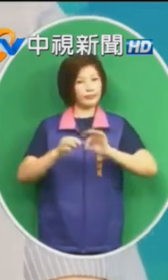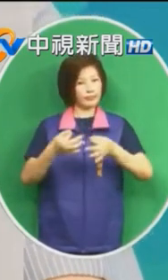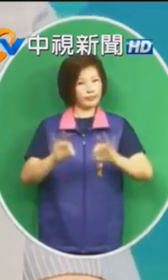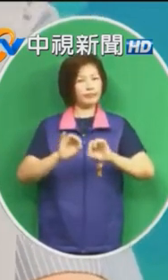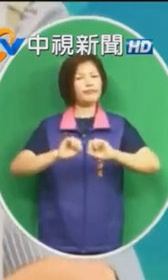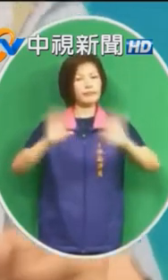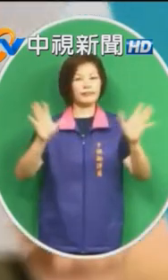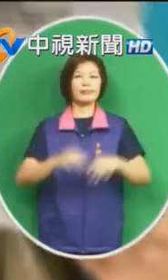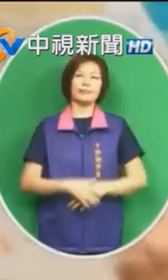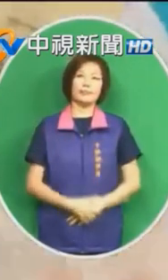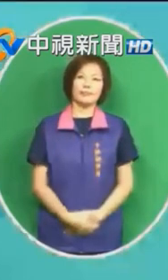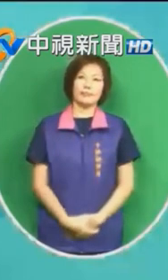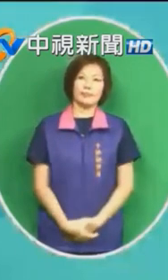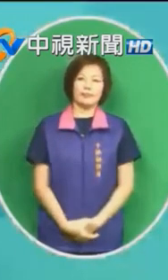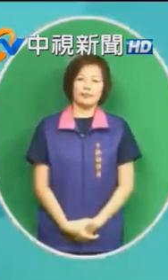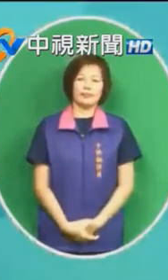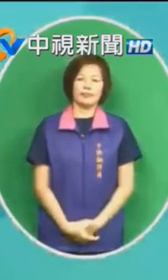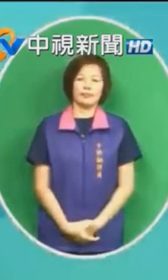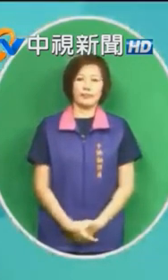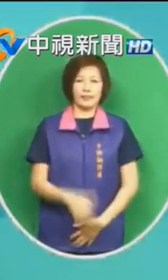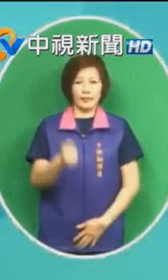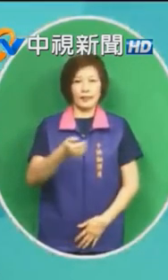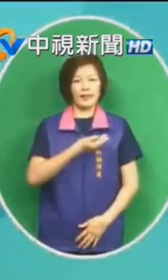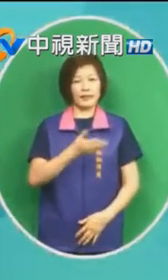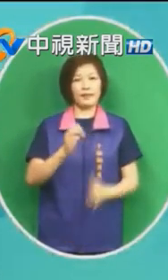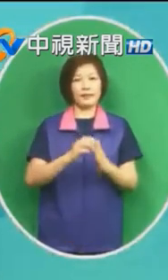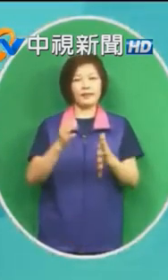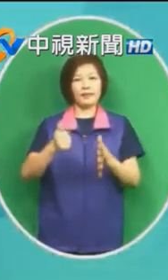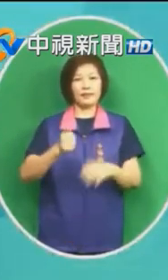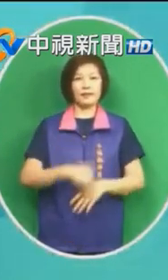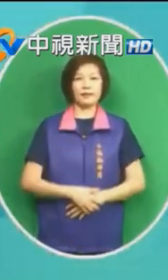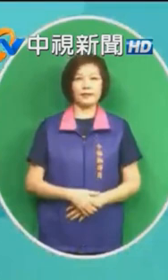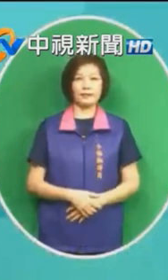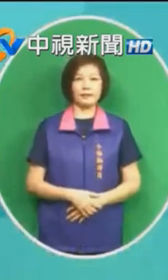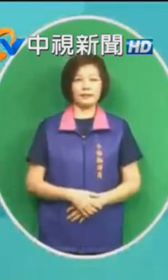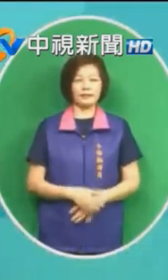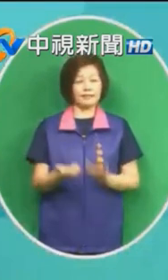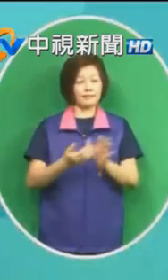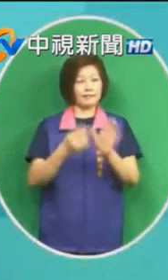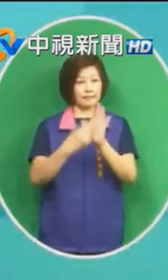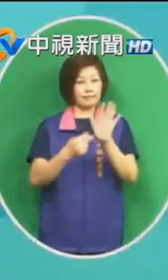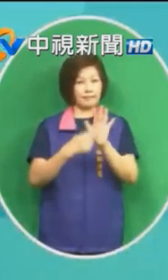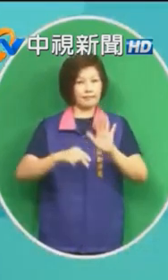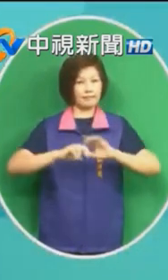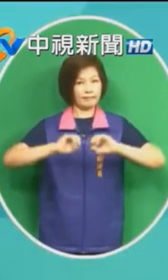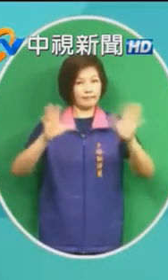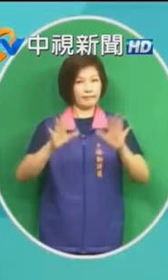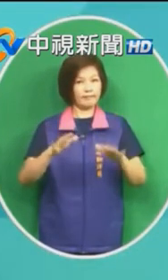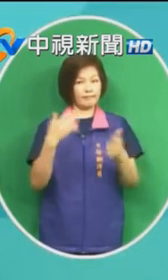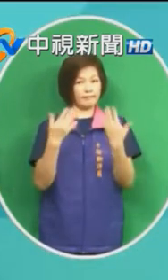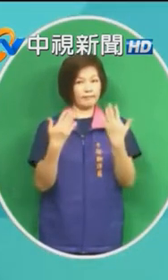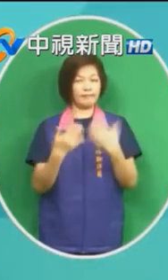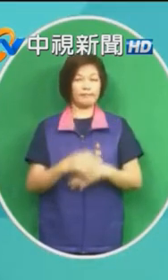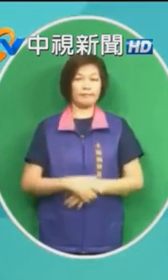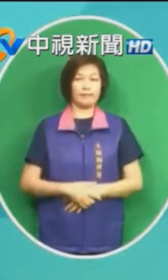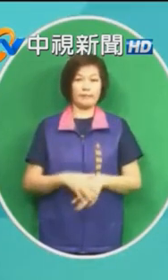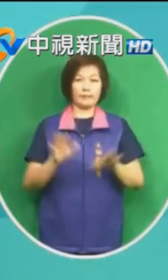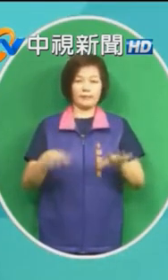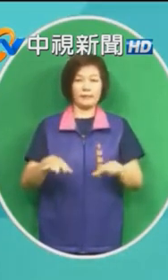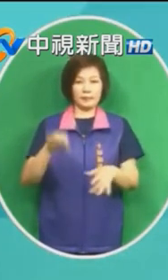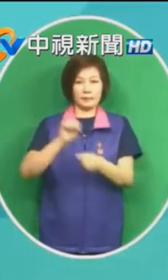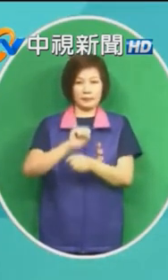足迹的报告。 好的，谢谢施局长。那我们从施局长的说明里面可以清楚的知道，今天新